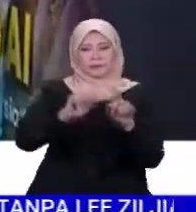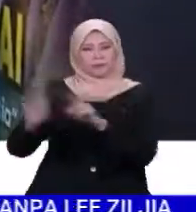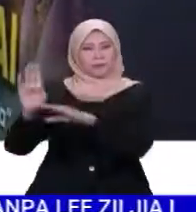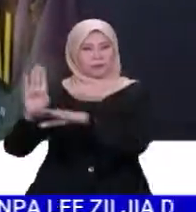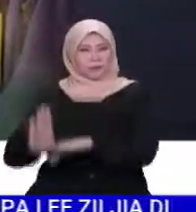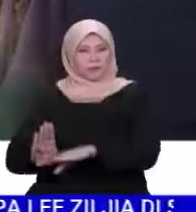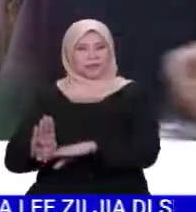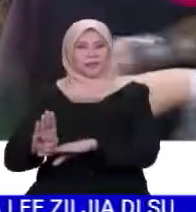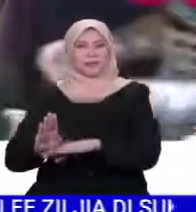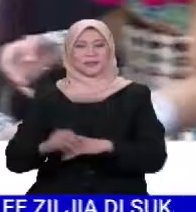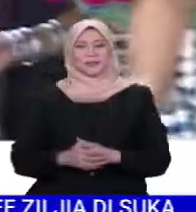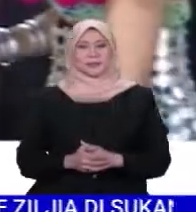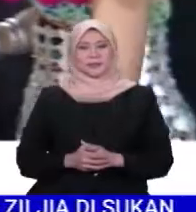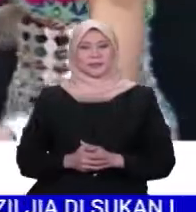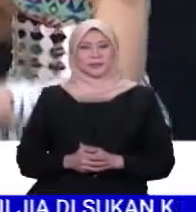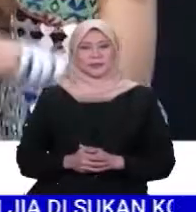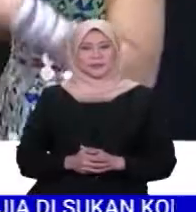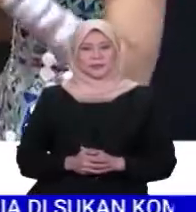budaya